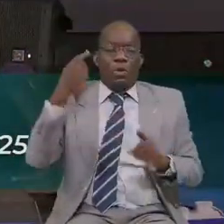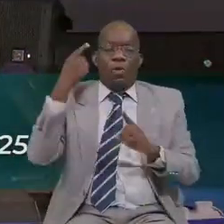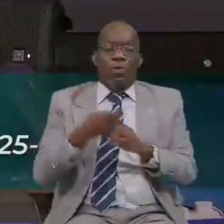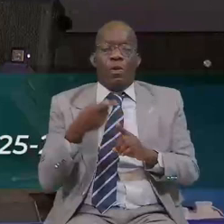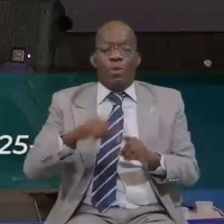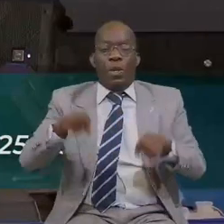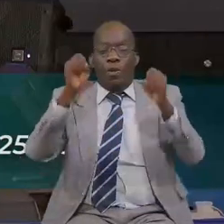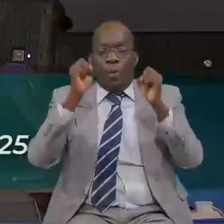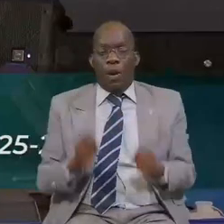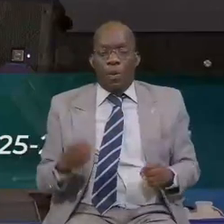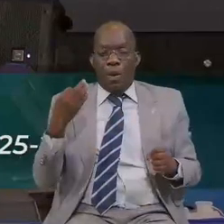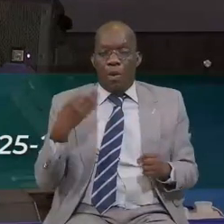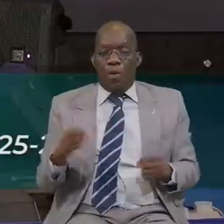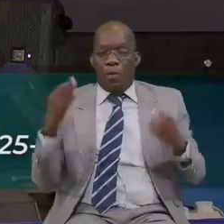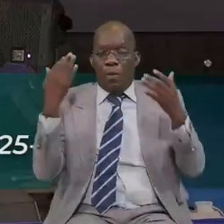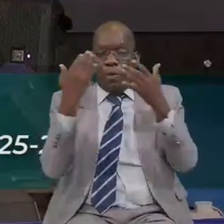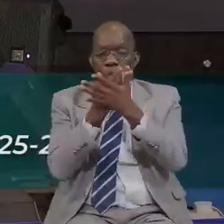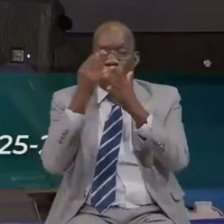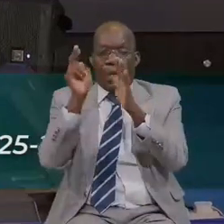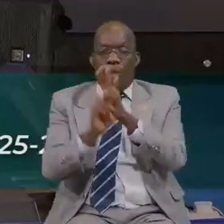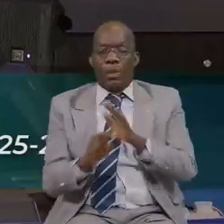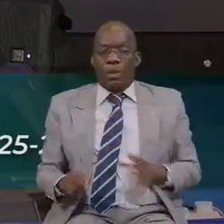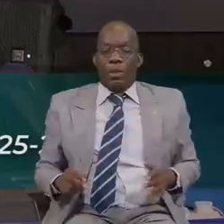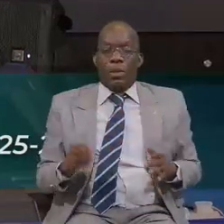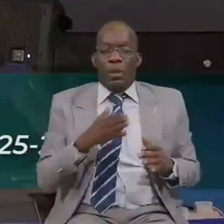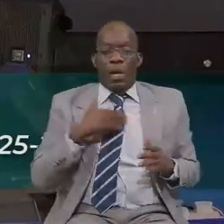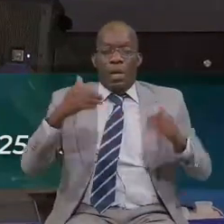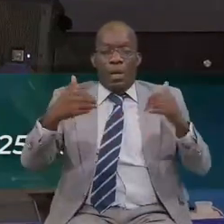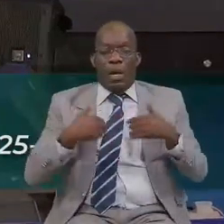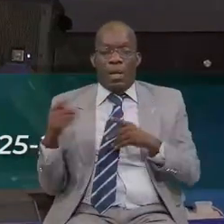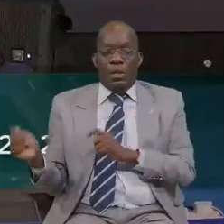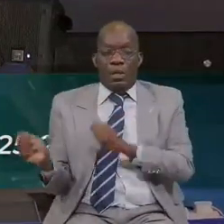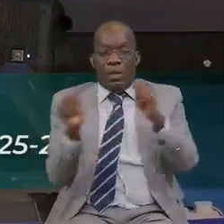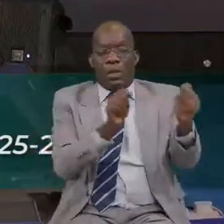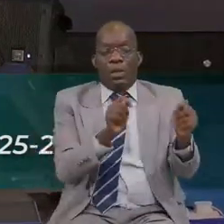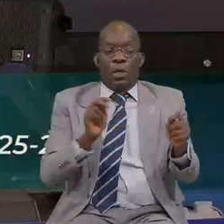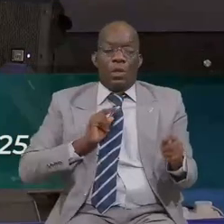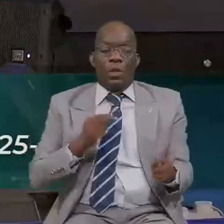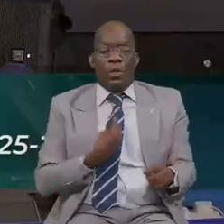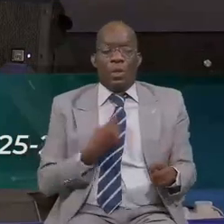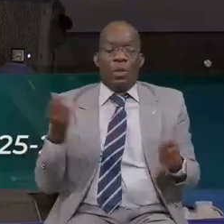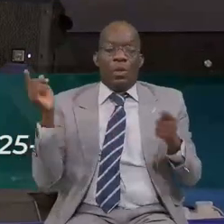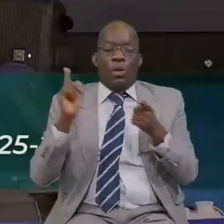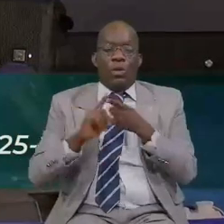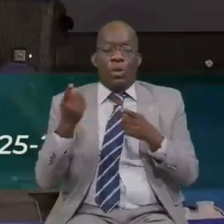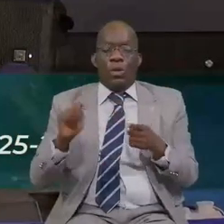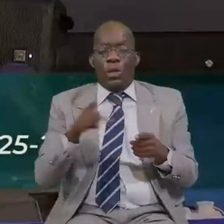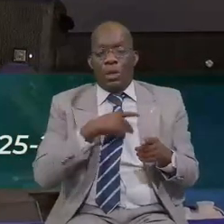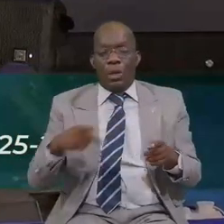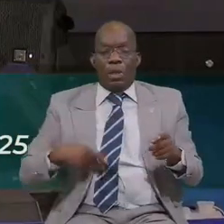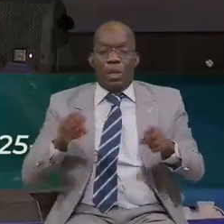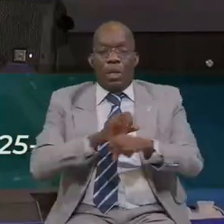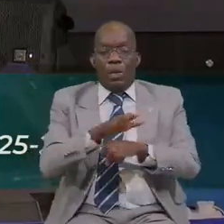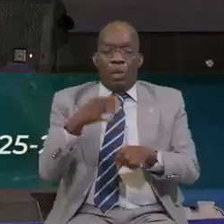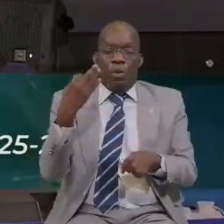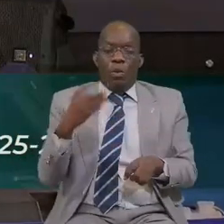puissance des ténèbres et nous a transportés dans le royaume du Fils de